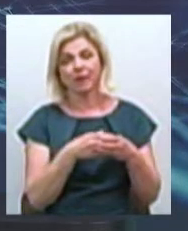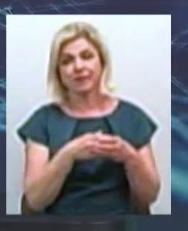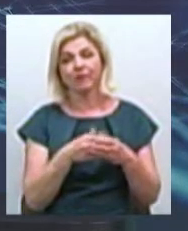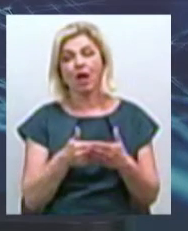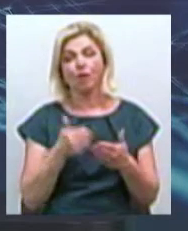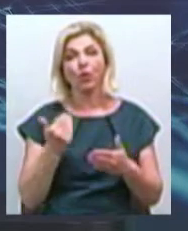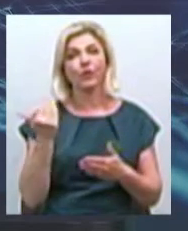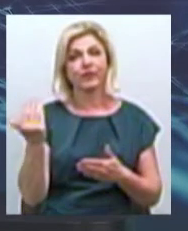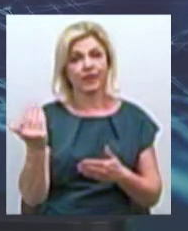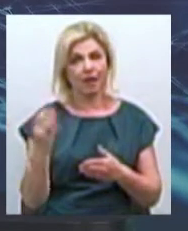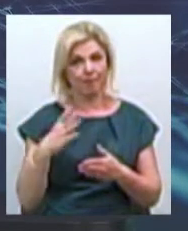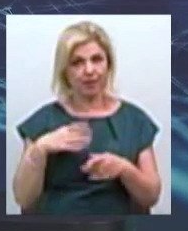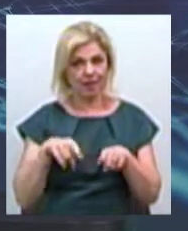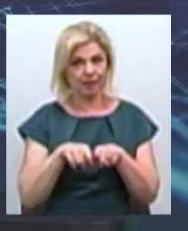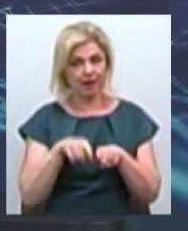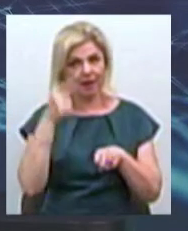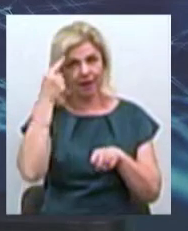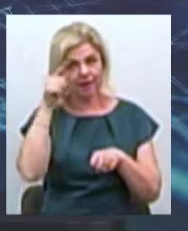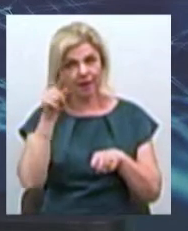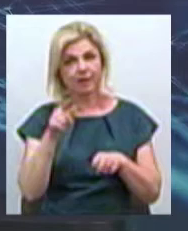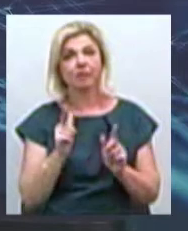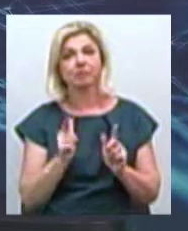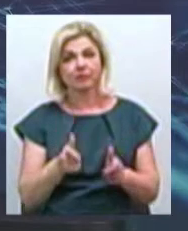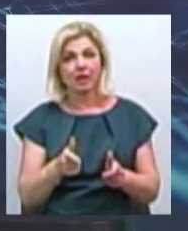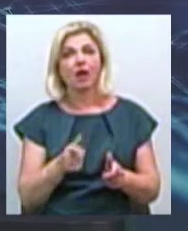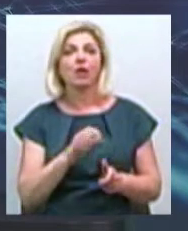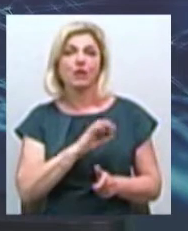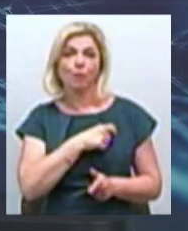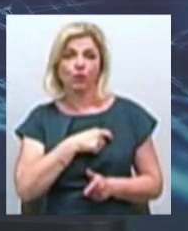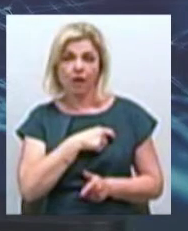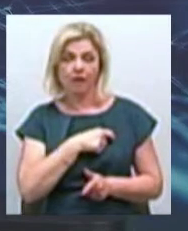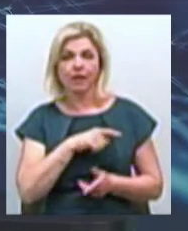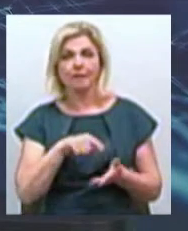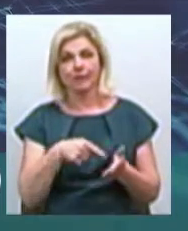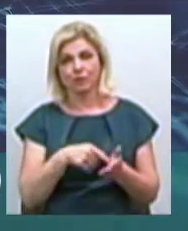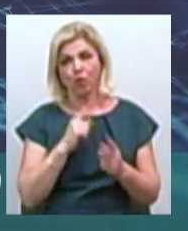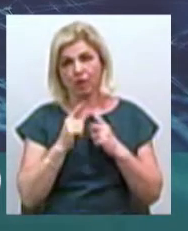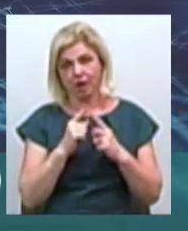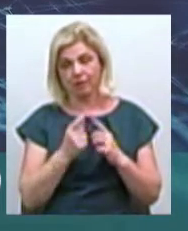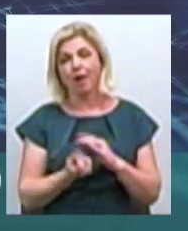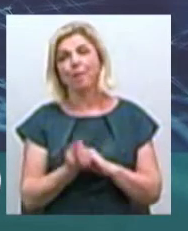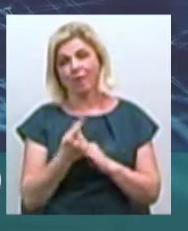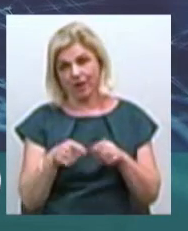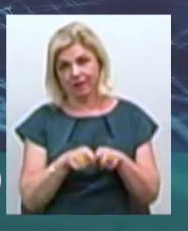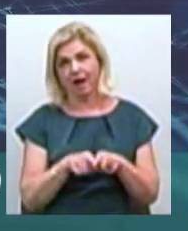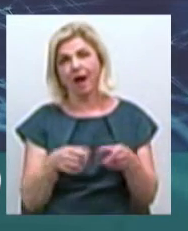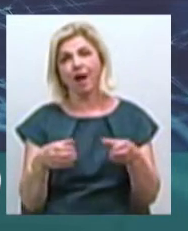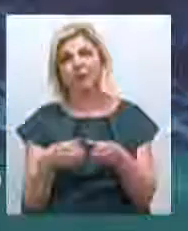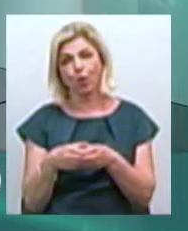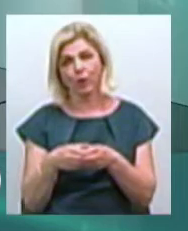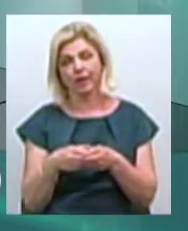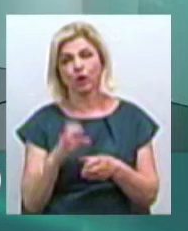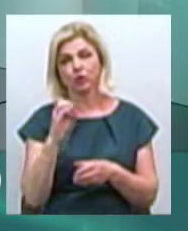них виступала така ідея, підтримана депутатським корпусом міської ради, і з'явилася у нас така соціальна категорія.